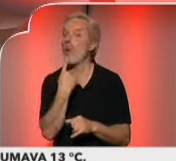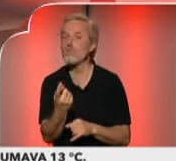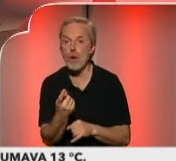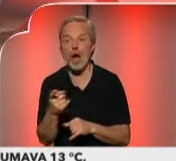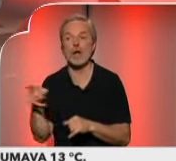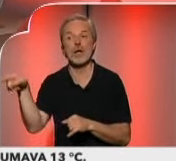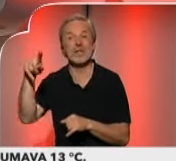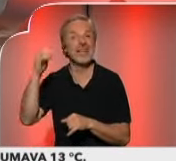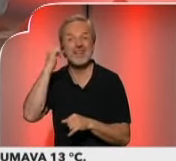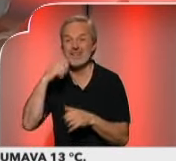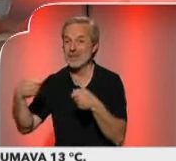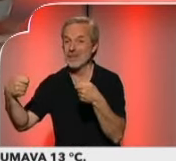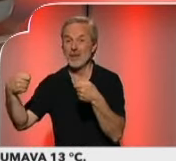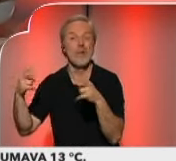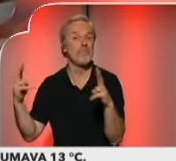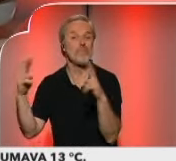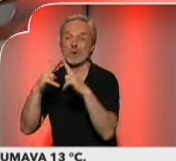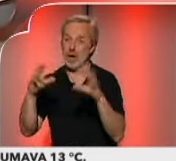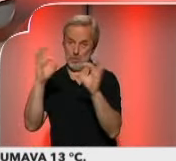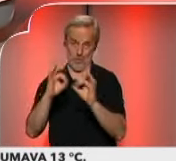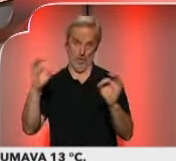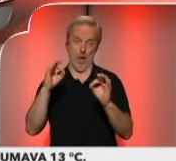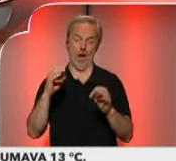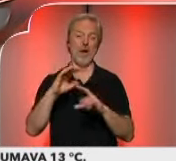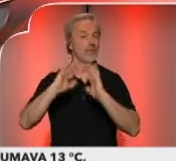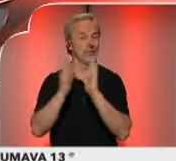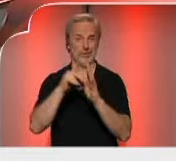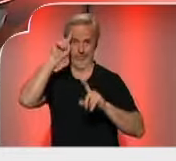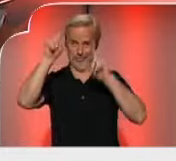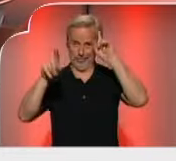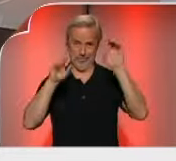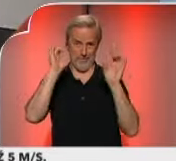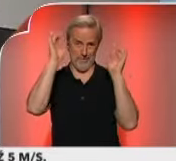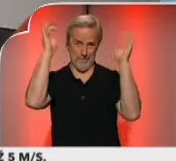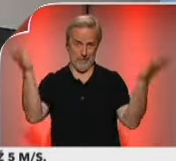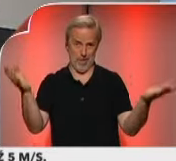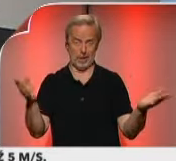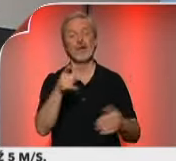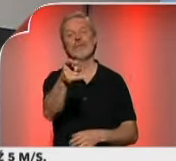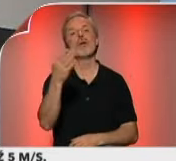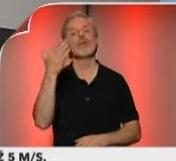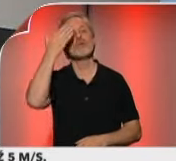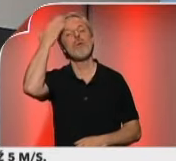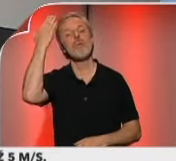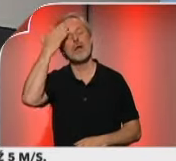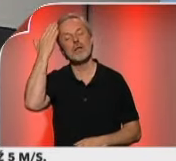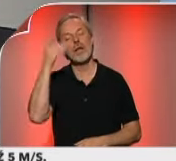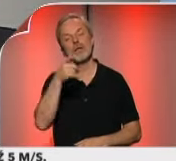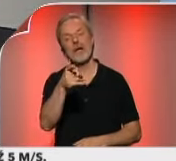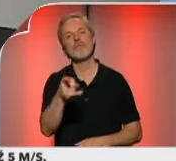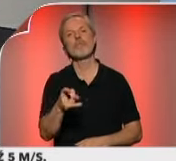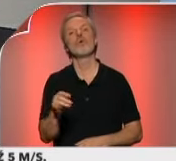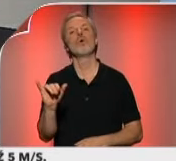rizza je to rizí fabulace vzpomeňte si kdo tuto akci